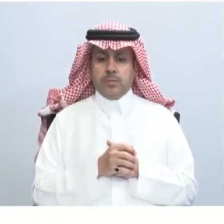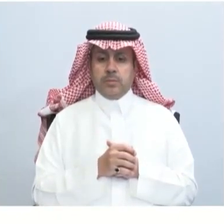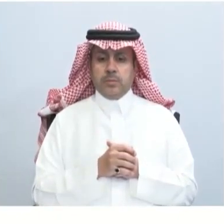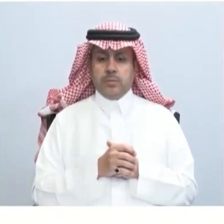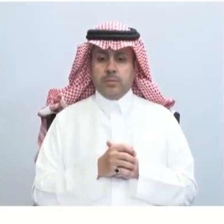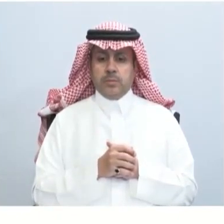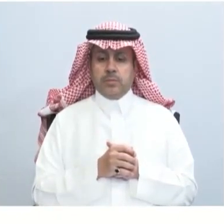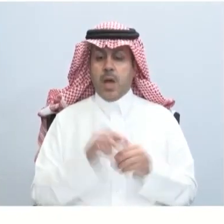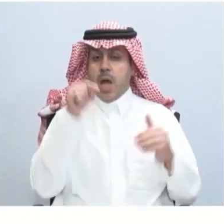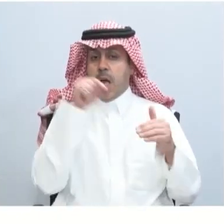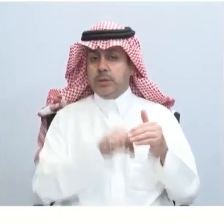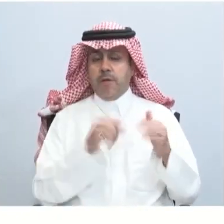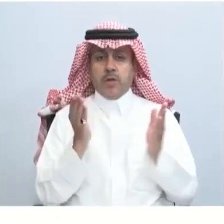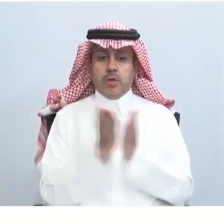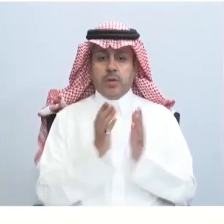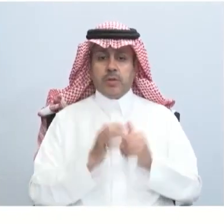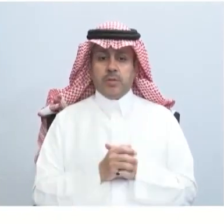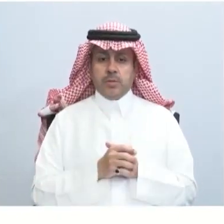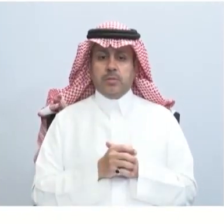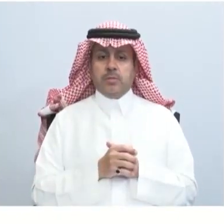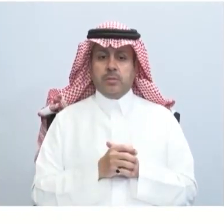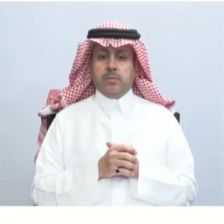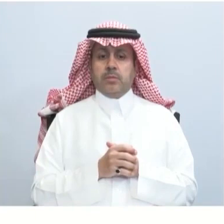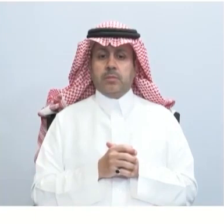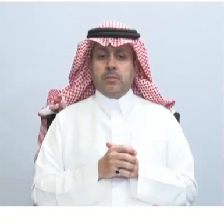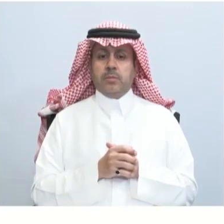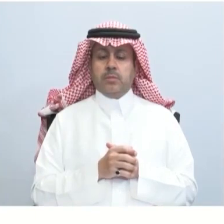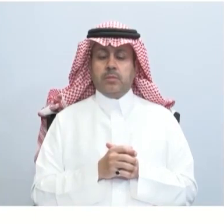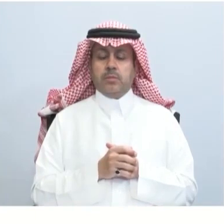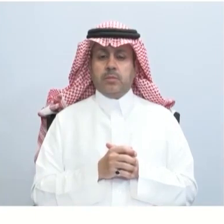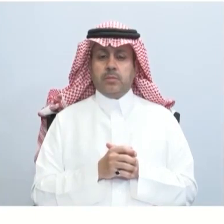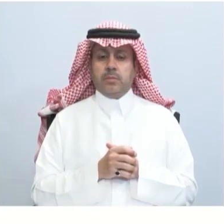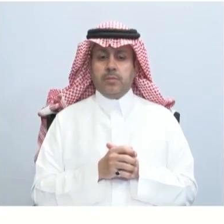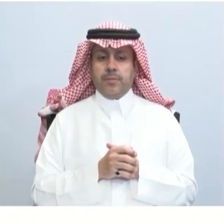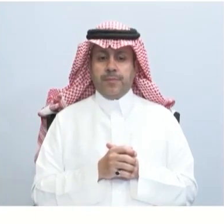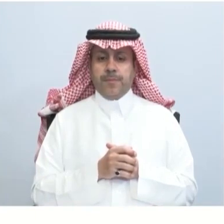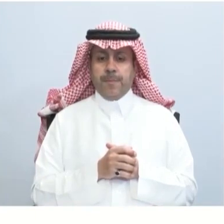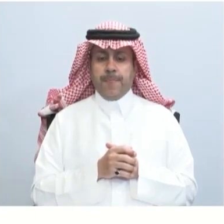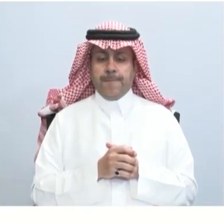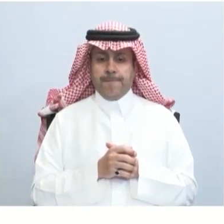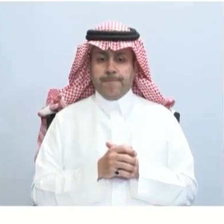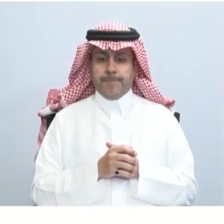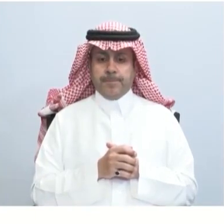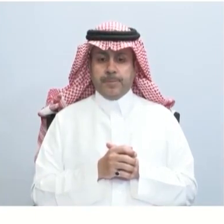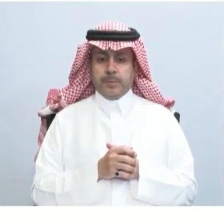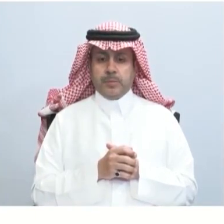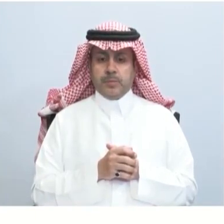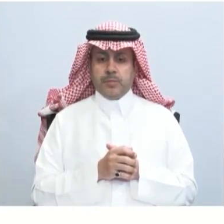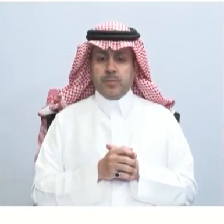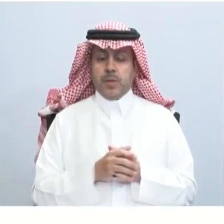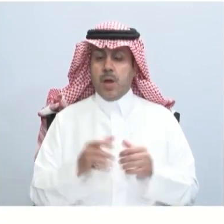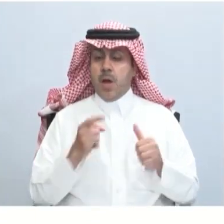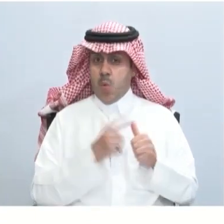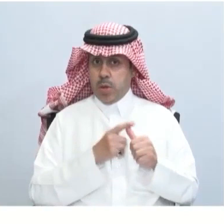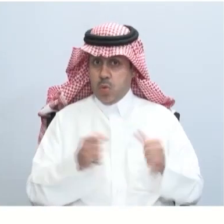الاول اهداف الدرس يتوقع من الطلبه باذن الله تعالى بعد نهايه الدرس ان يكونوا